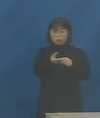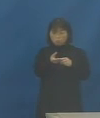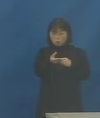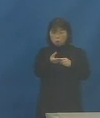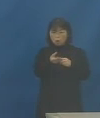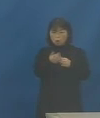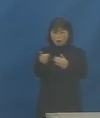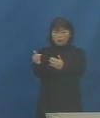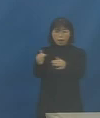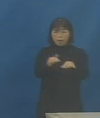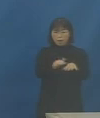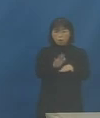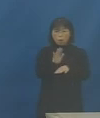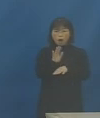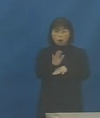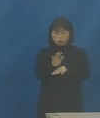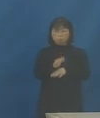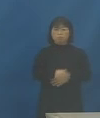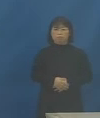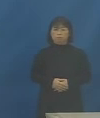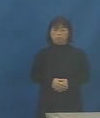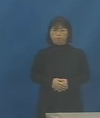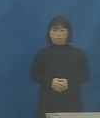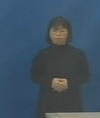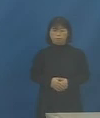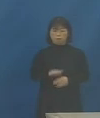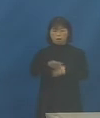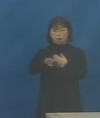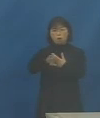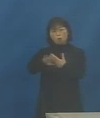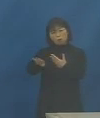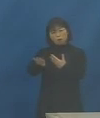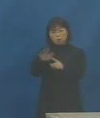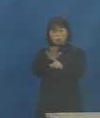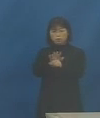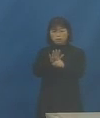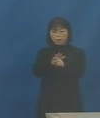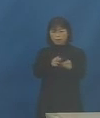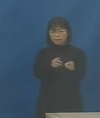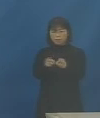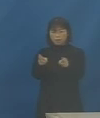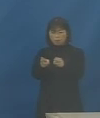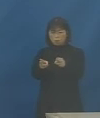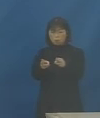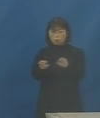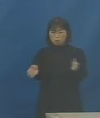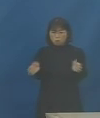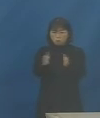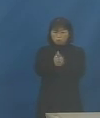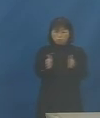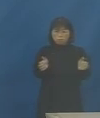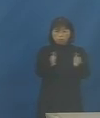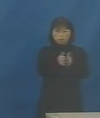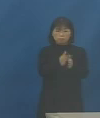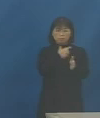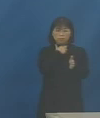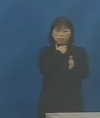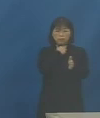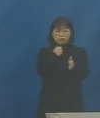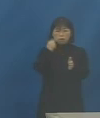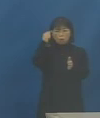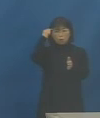思いますまたあの様々な支援制度とあの苦味はさせて頂きたいと考えており